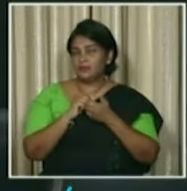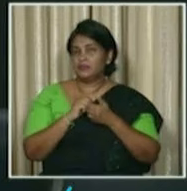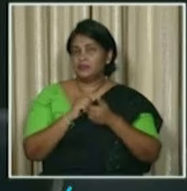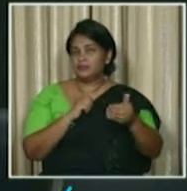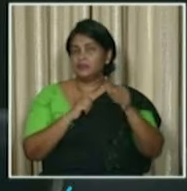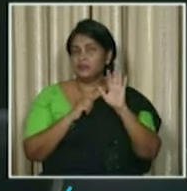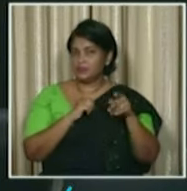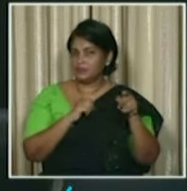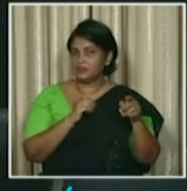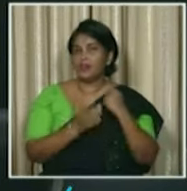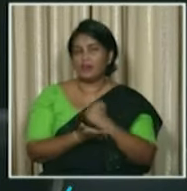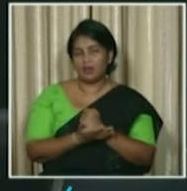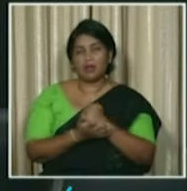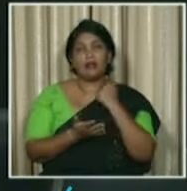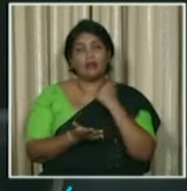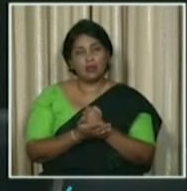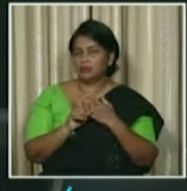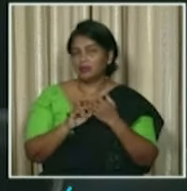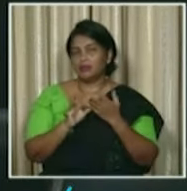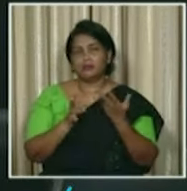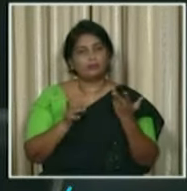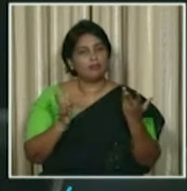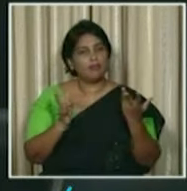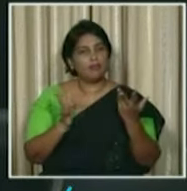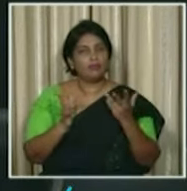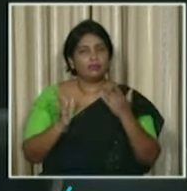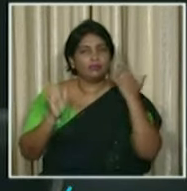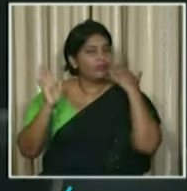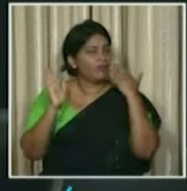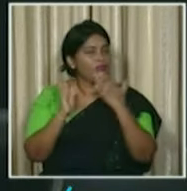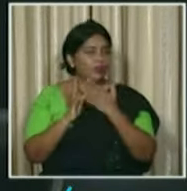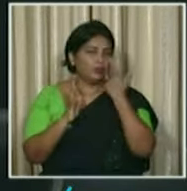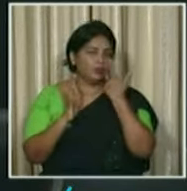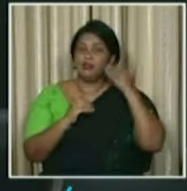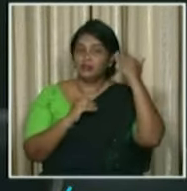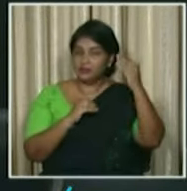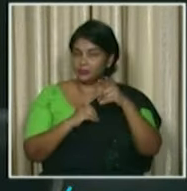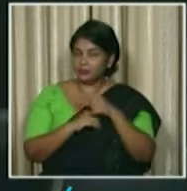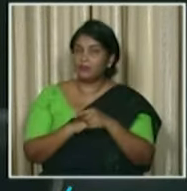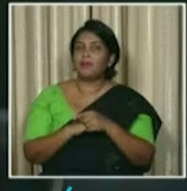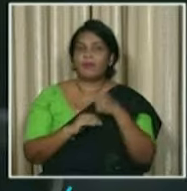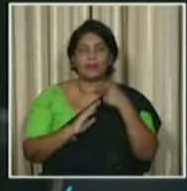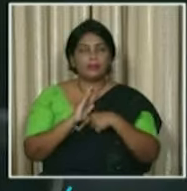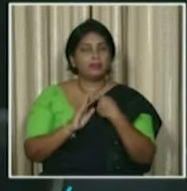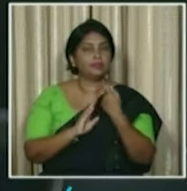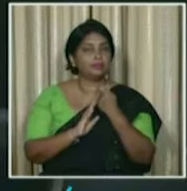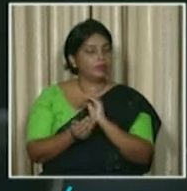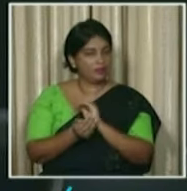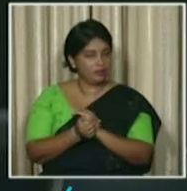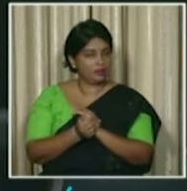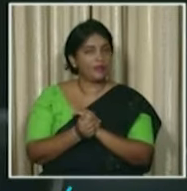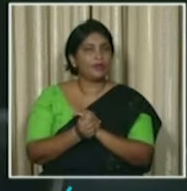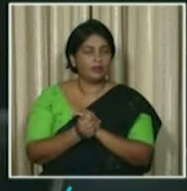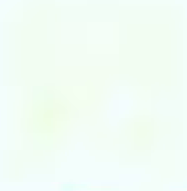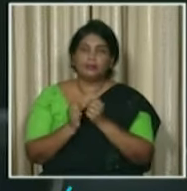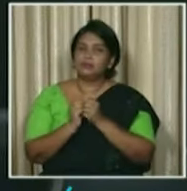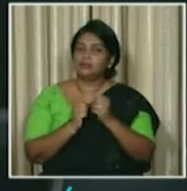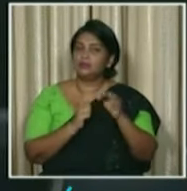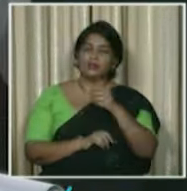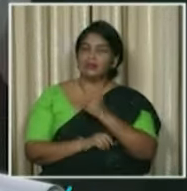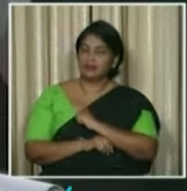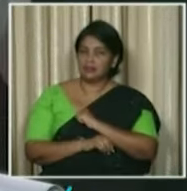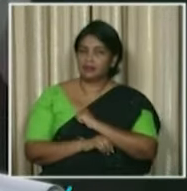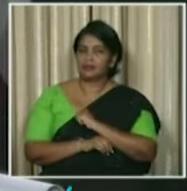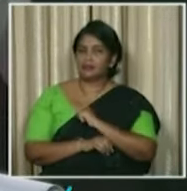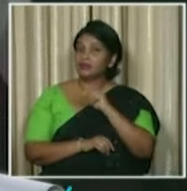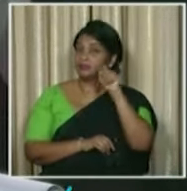තරක ඉන්නේ බැංකුව. ඒ නිසා බැංකුවටත් ප්‍රශ්නයක් තියෙනවා. මානුෂික පදනමට එහා ගිය රටේ ආර්ථික ආරක්ෂාව පිළිබඳ වදනමේ ඉඳගෙන කටයුතු